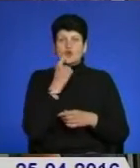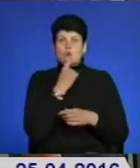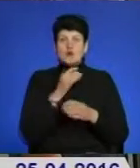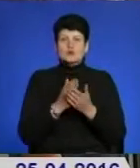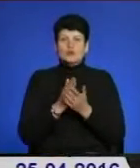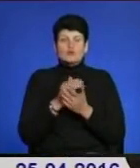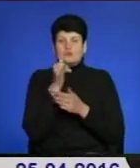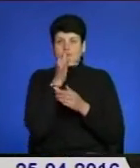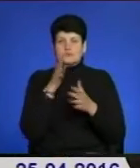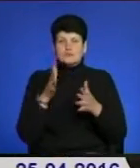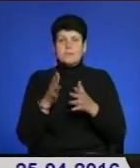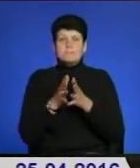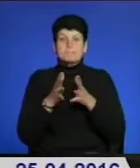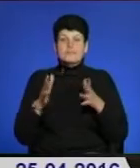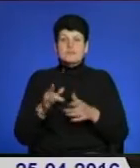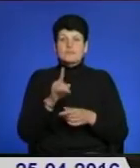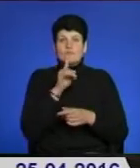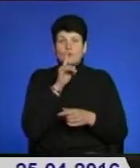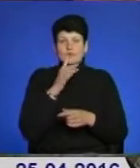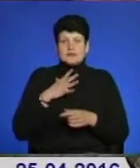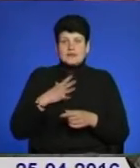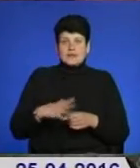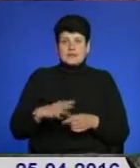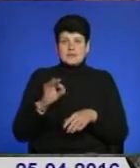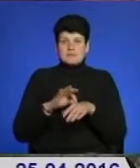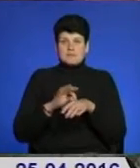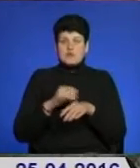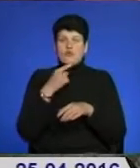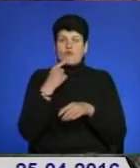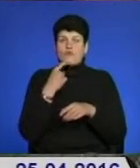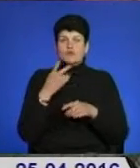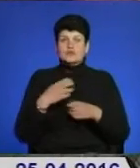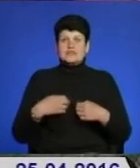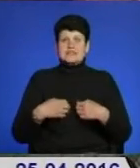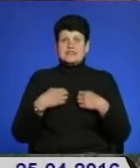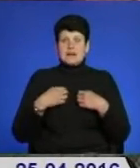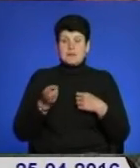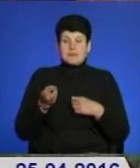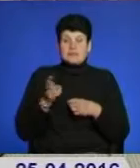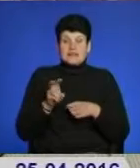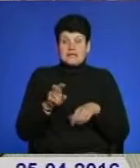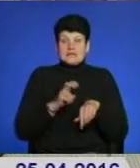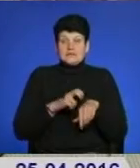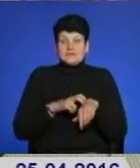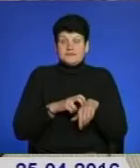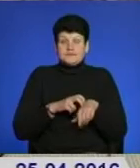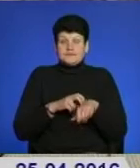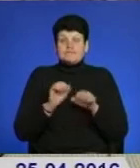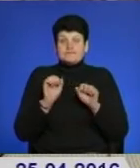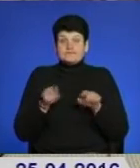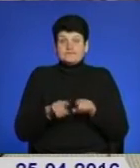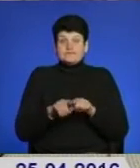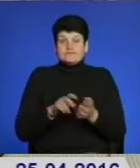не по кишені, тому більшість мовчки терпить біль. Не на камеру зізнаються, що страх перед відвідуванням стоматолога притаманий і